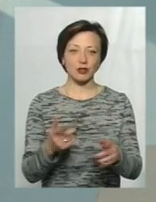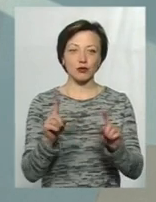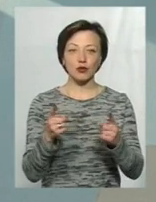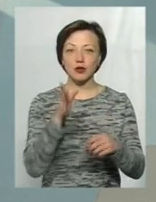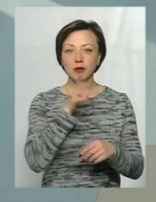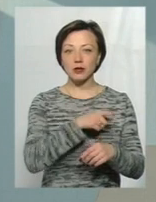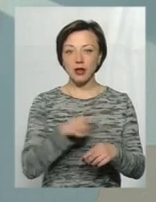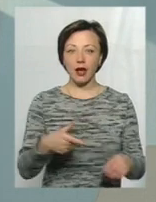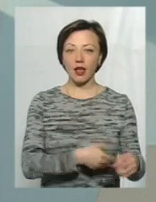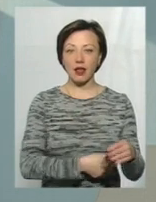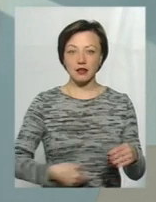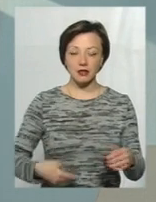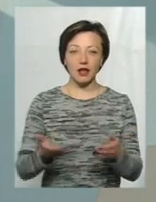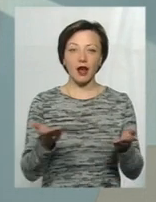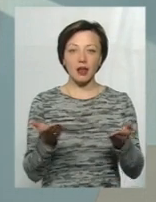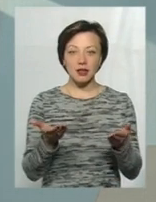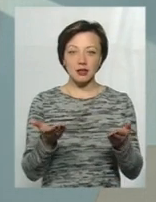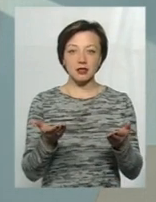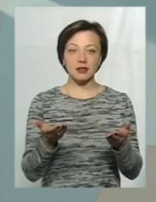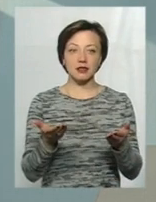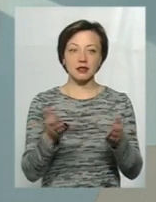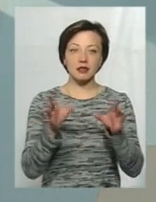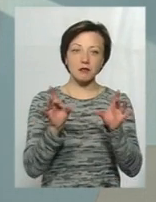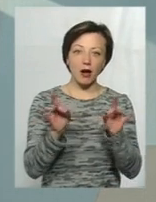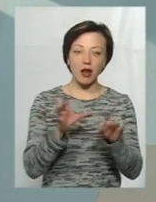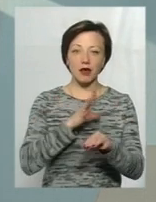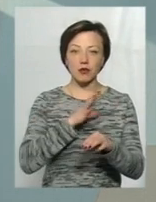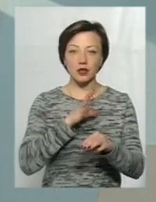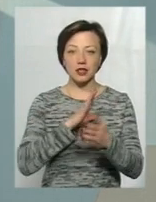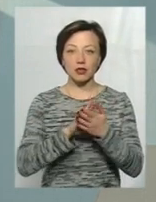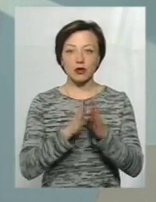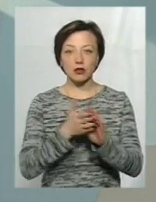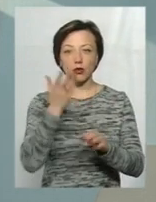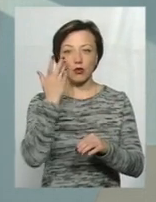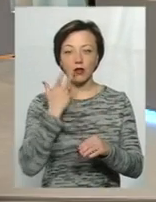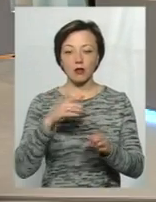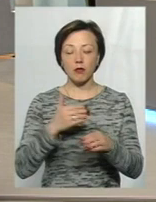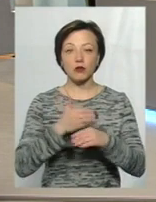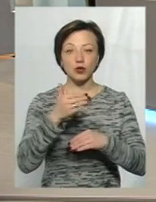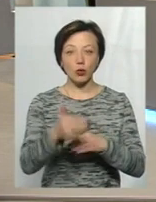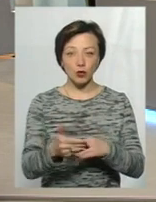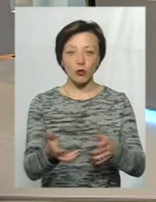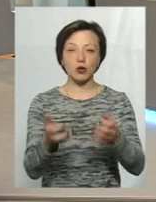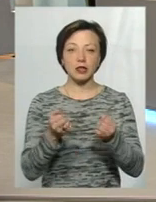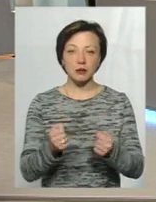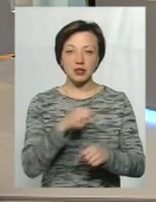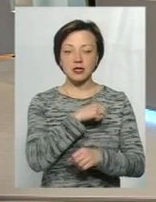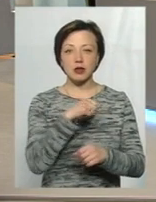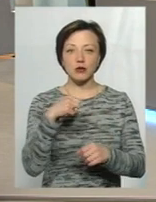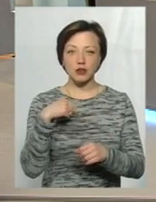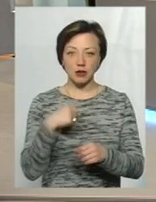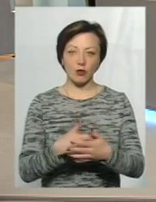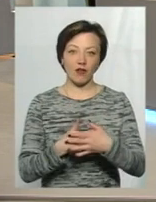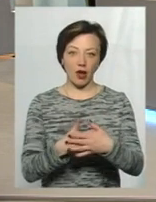під час кесаревого розтину якісь десь наявні спайки були, якісь ситуації, коли потім згодом отримували самі